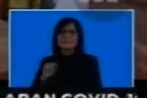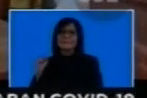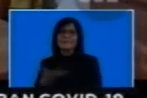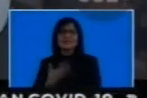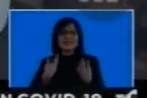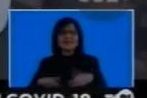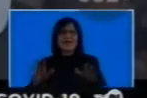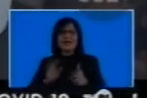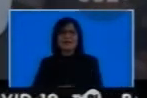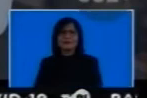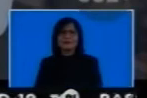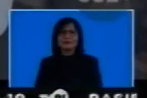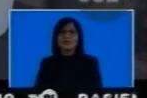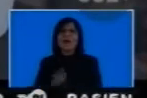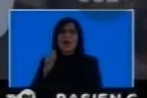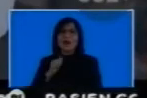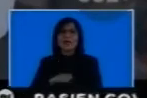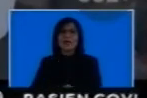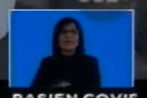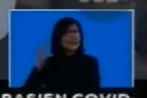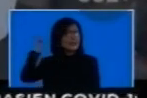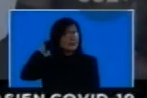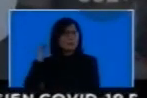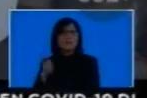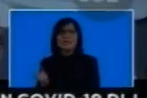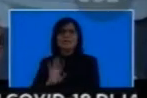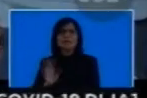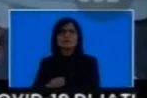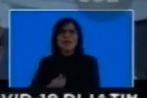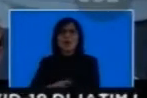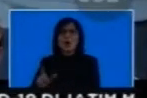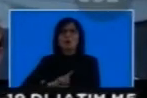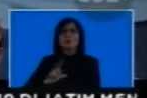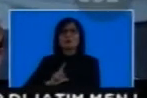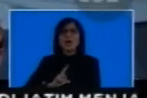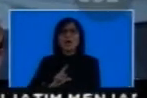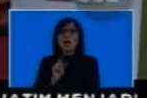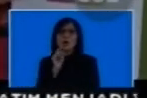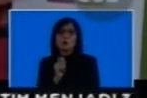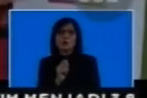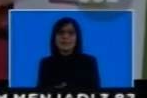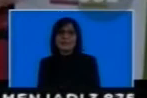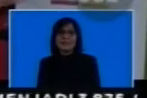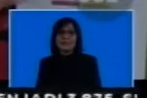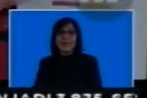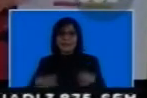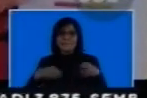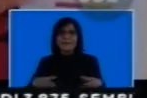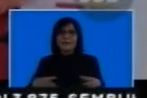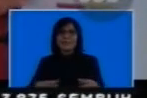berakhir, agar sang ibu tak perlu berhutang untuk membeli paket internet.